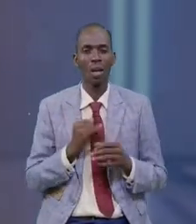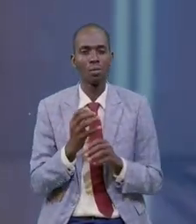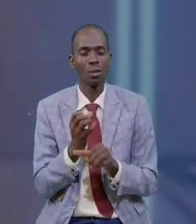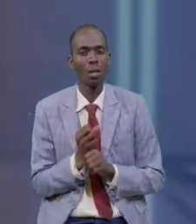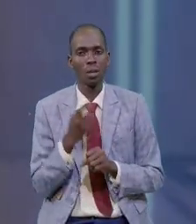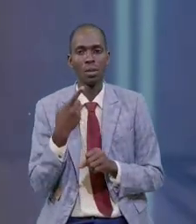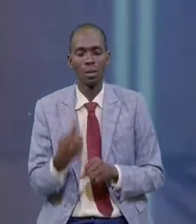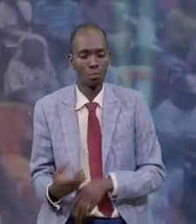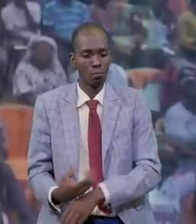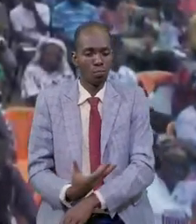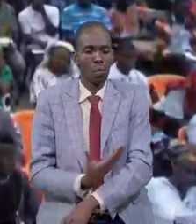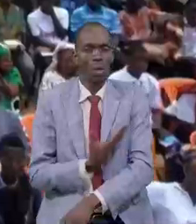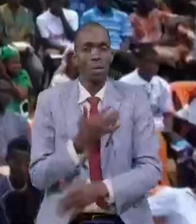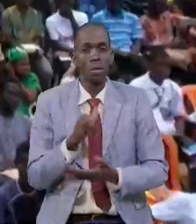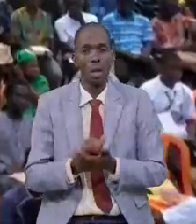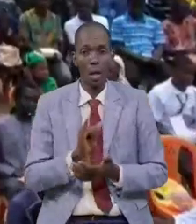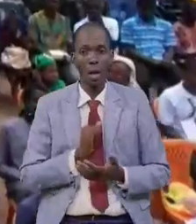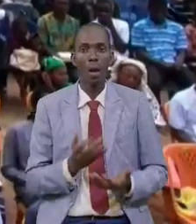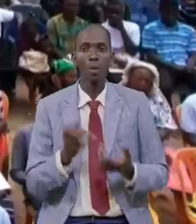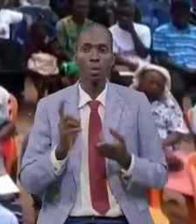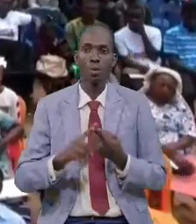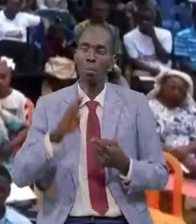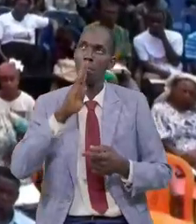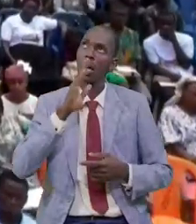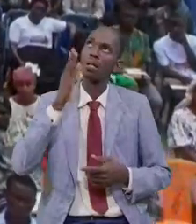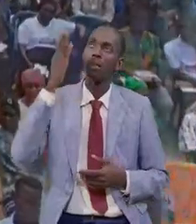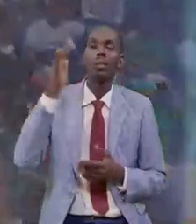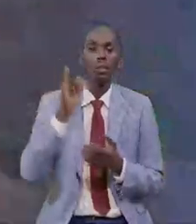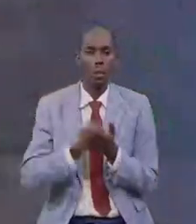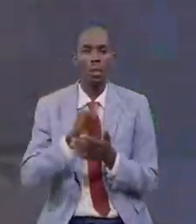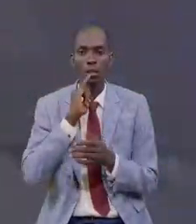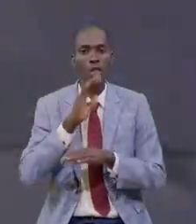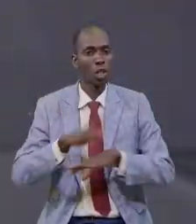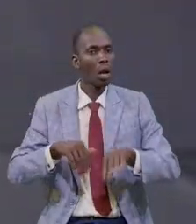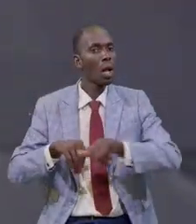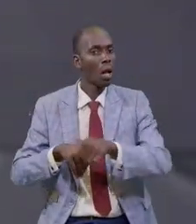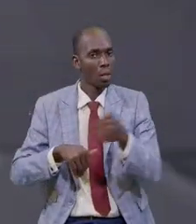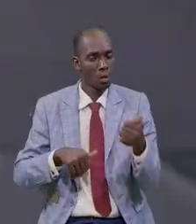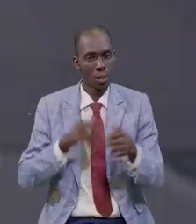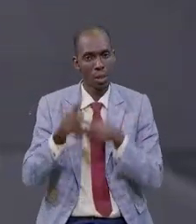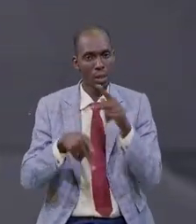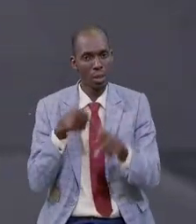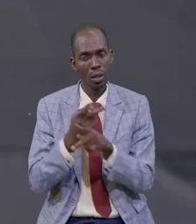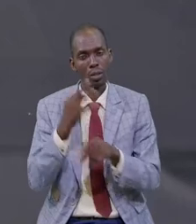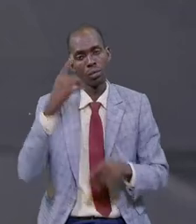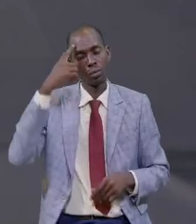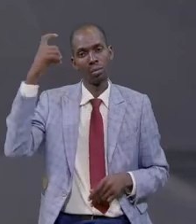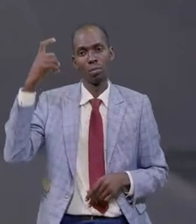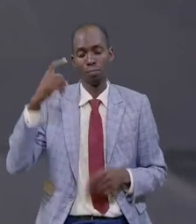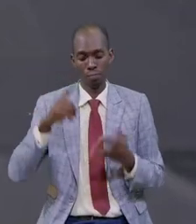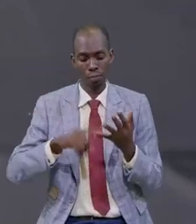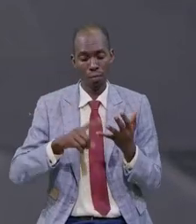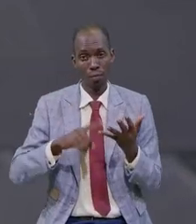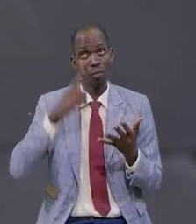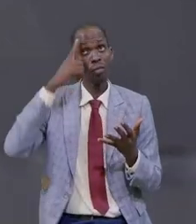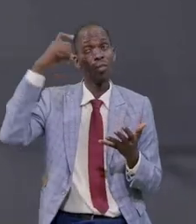motivation que je veux aller là-bas ça c'est un autre type de rêve rêve de la nuit